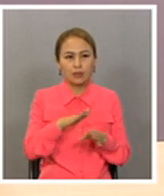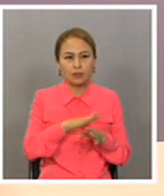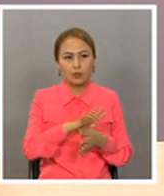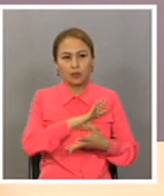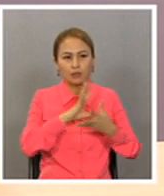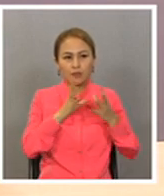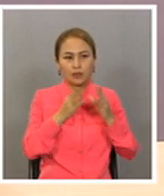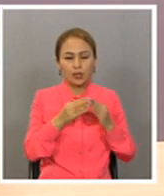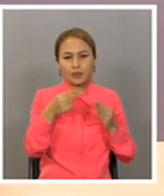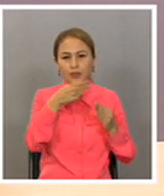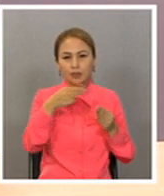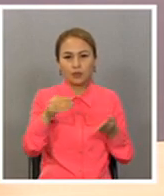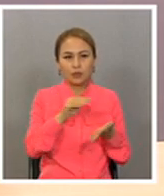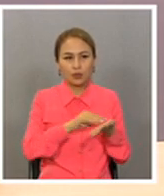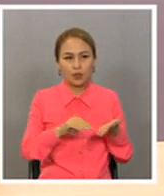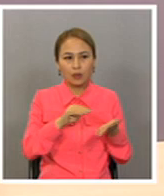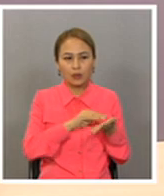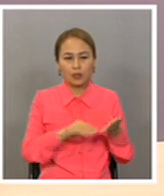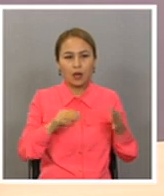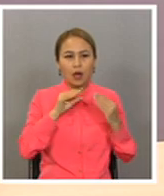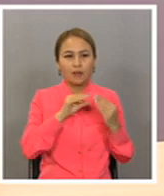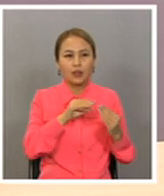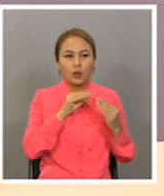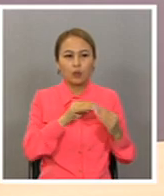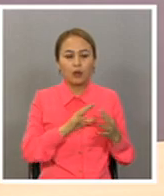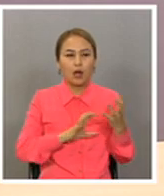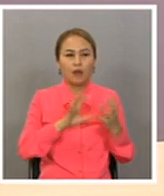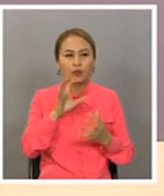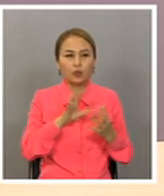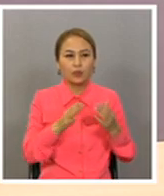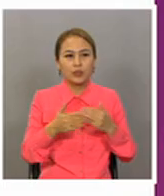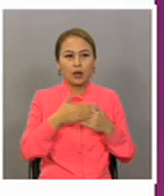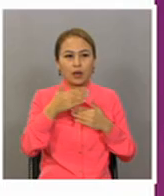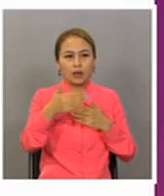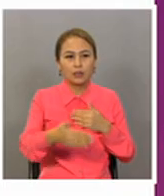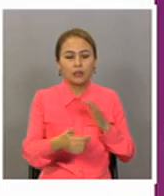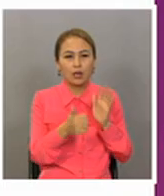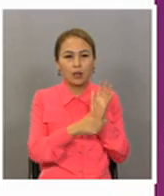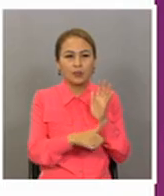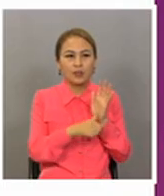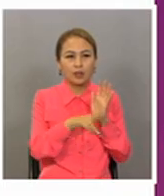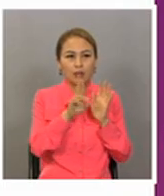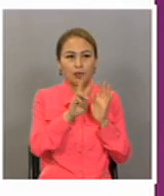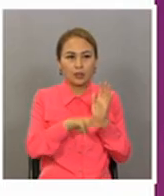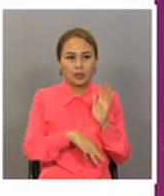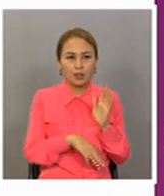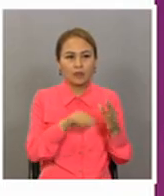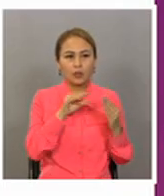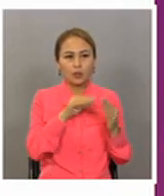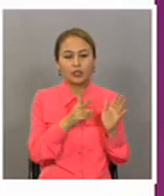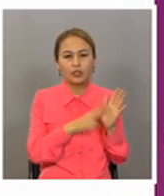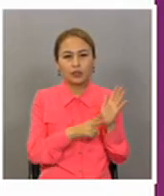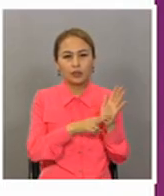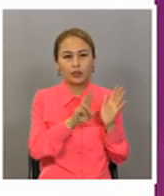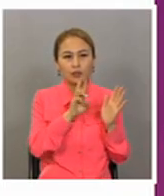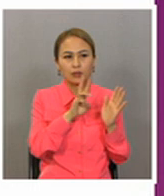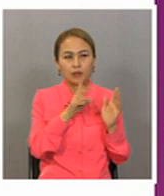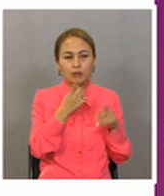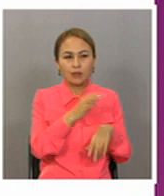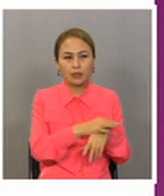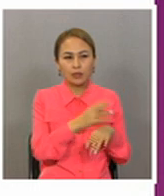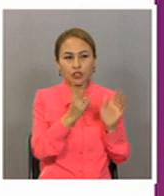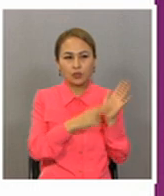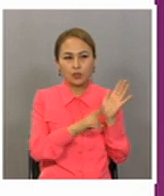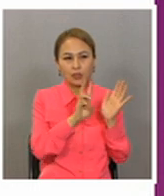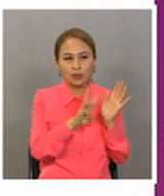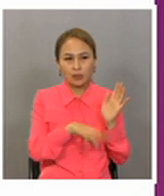теңдеу құрамыз. Автокөлік пен автобустың арақашықтығы 60 км. Автокөлік сағатына 70